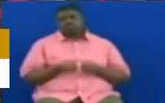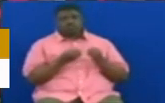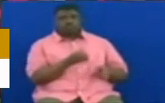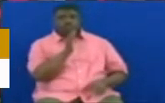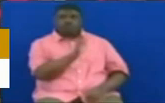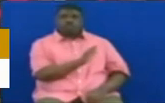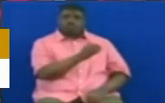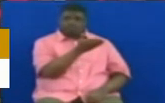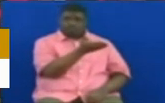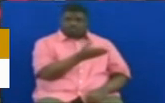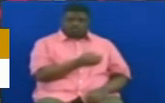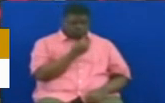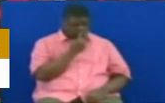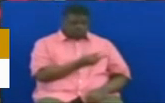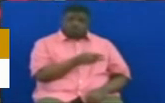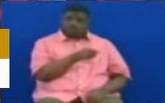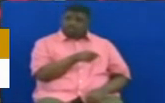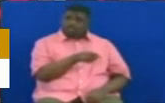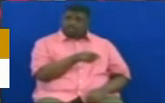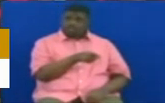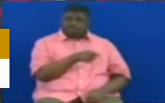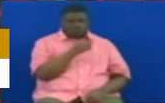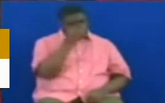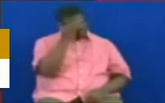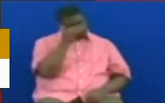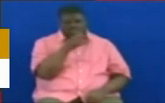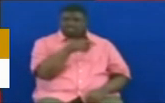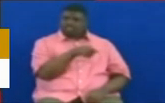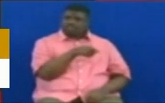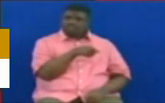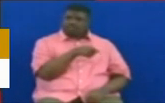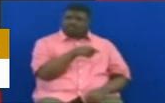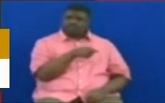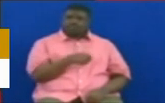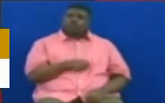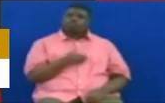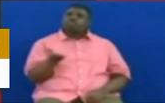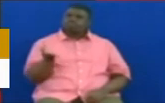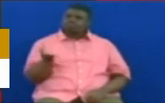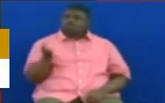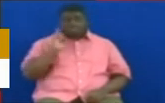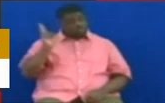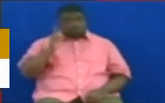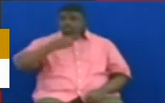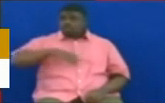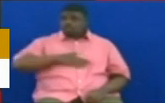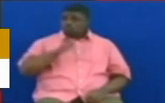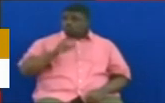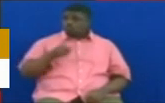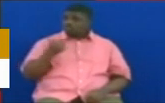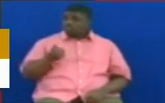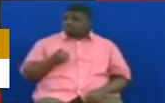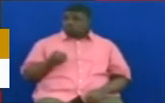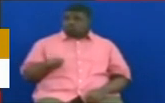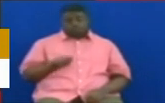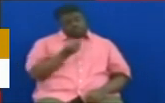Kadri tunavyoona, tunadhani kwamba hii realm Na kwa historia yetu wa Tanzania tulivyo, sisi